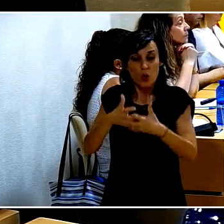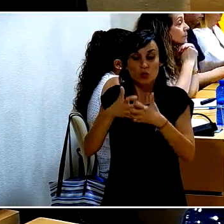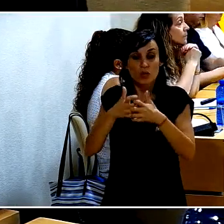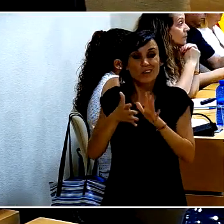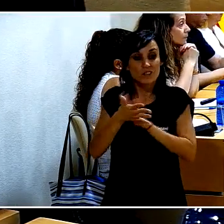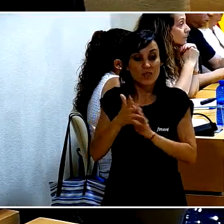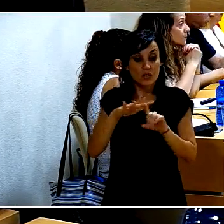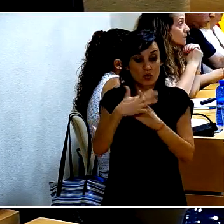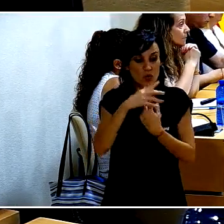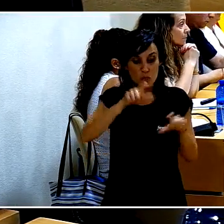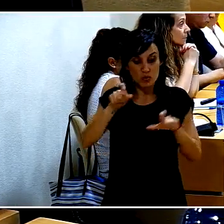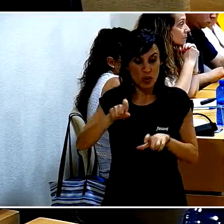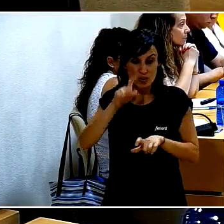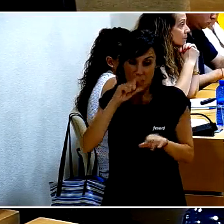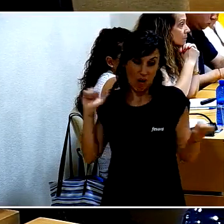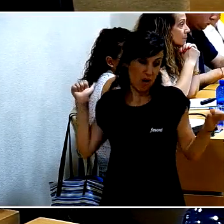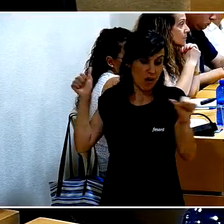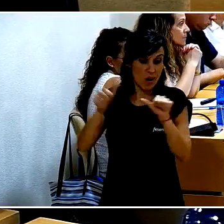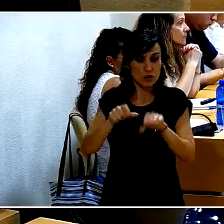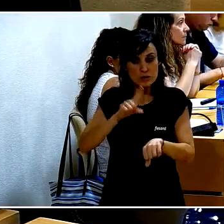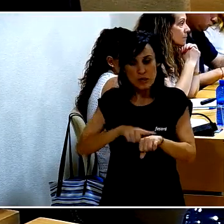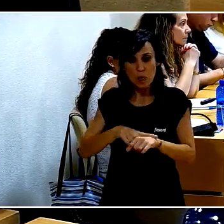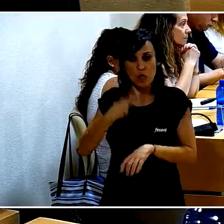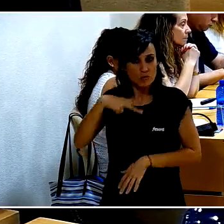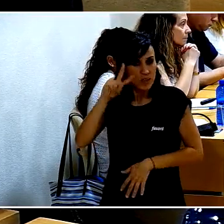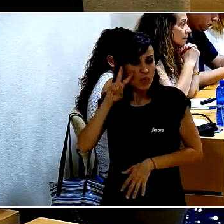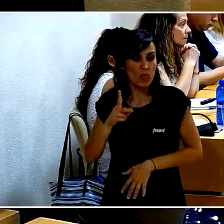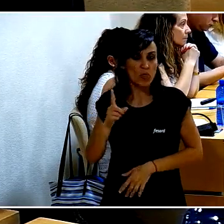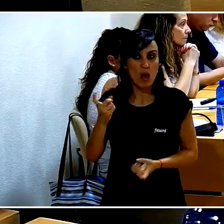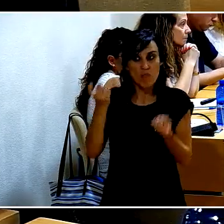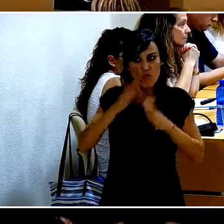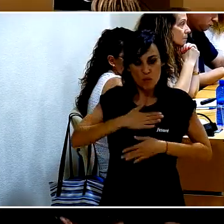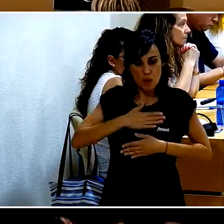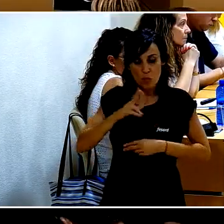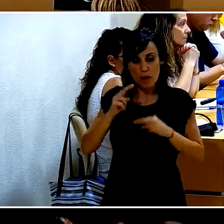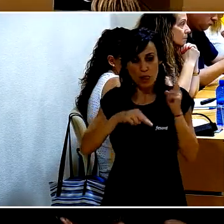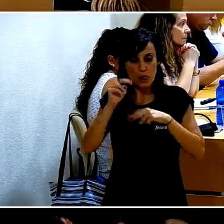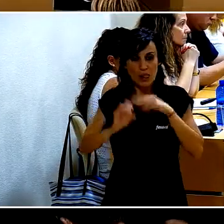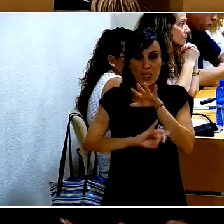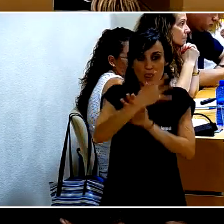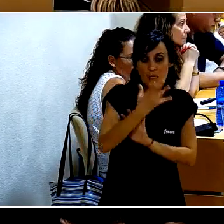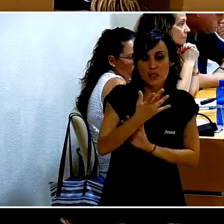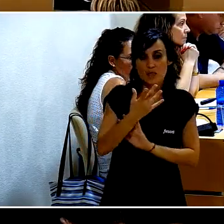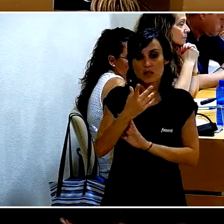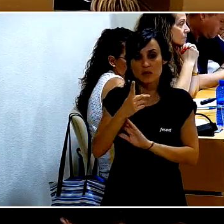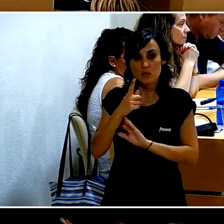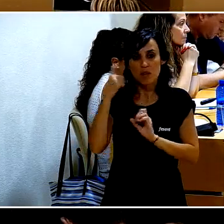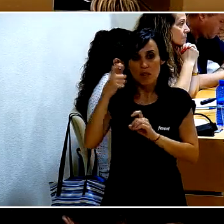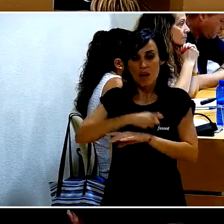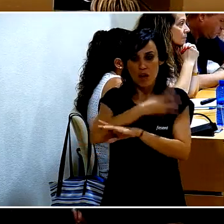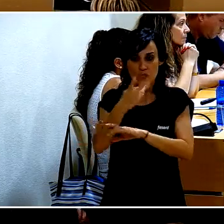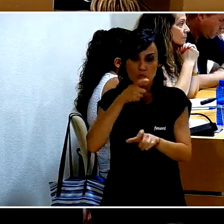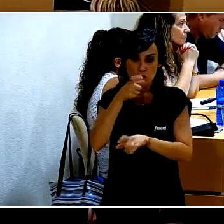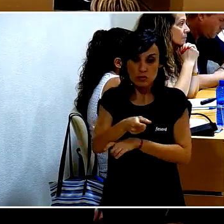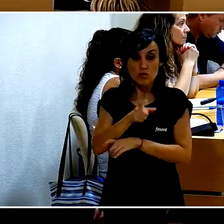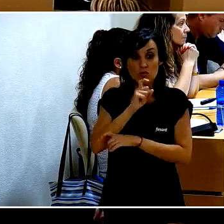persones que durant moltes dècades hem dedicat el nostre temps, experiència i formació a construir i dissenyar iniciatives per acabar amb la LGTB-fòbia institucional